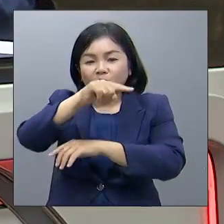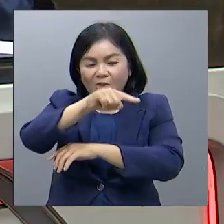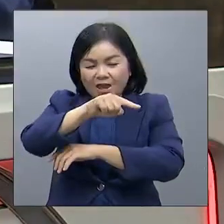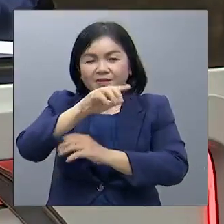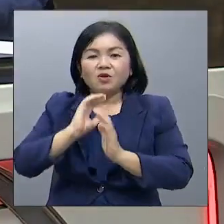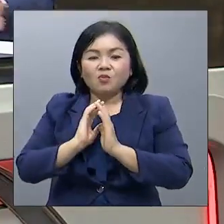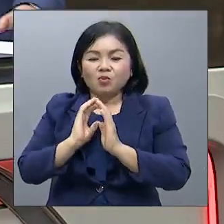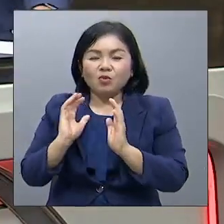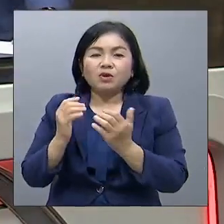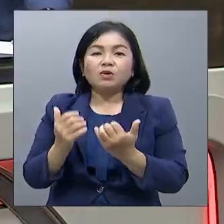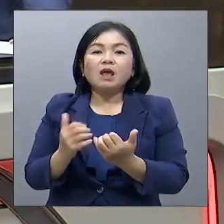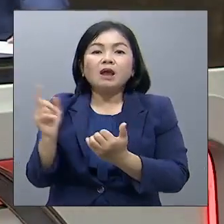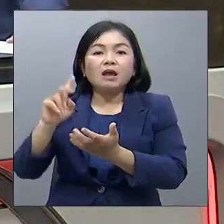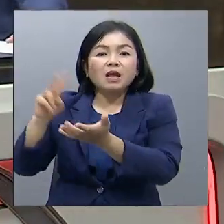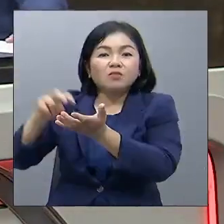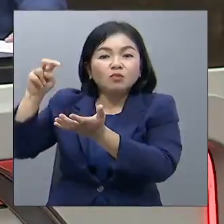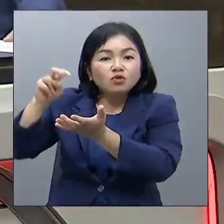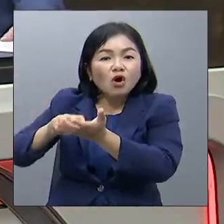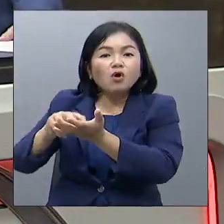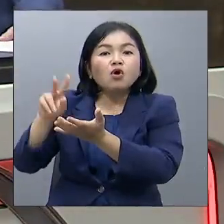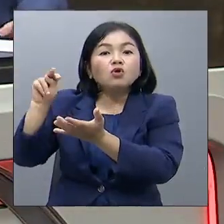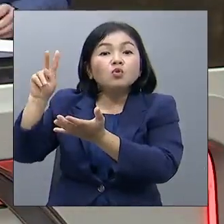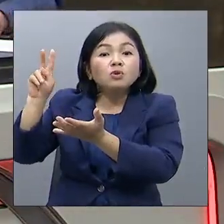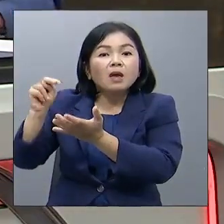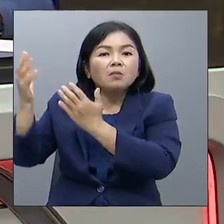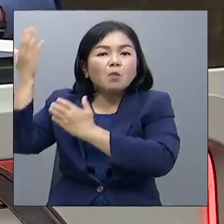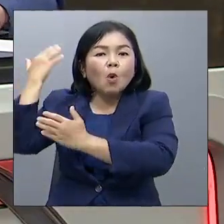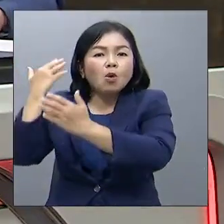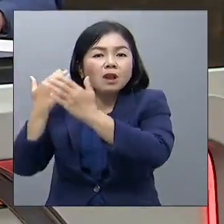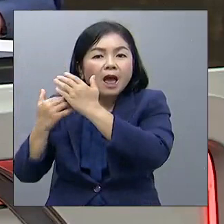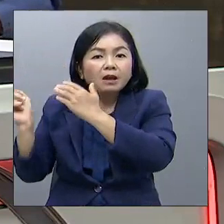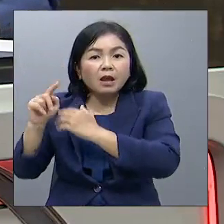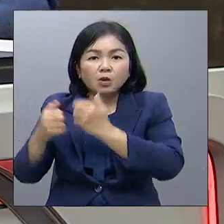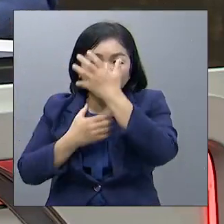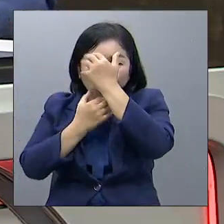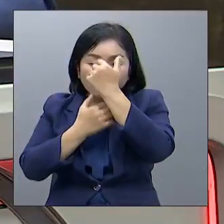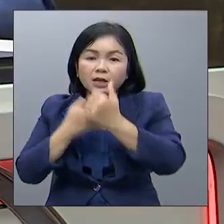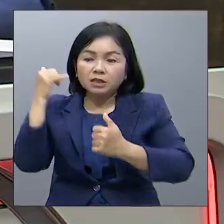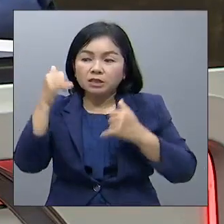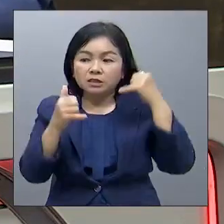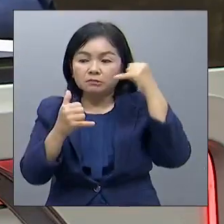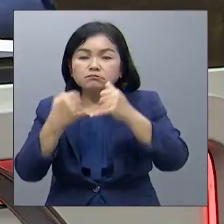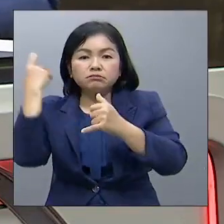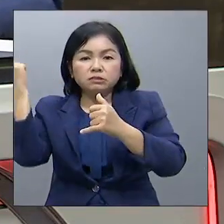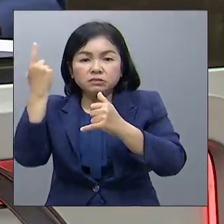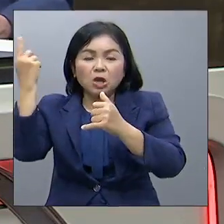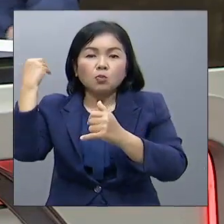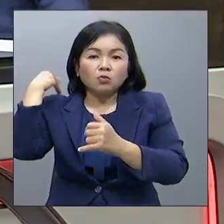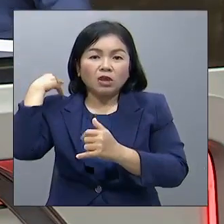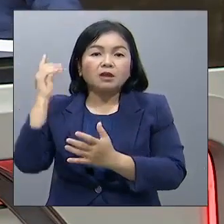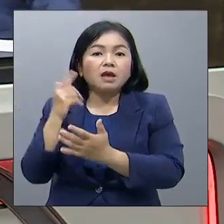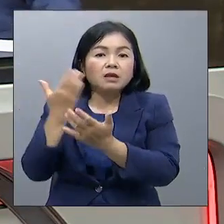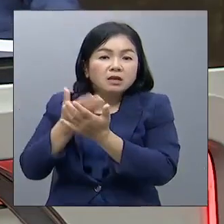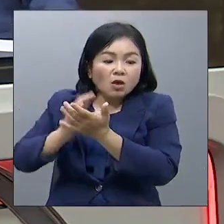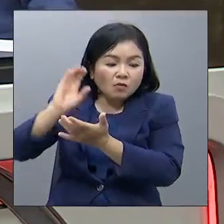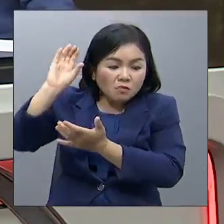ได้เป็นมรดกโลกก็ทำให้กลายเป็นจุดดึงดูดด้านการท่องเที่ยวอย่างหนึ่งด้วยเหมือนกันแล้วก็มีงบประมาณ